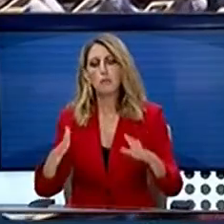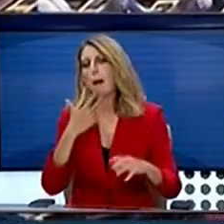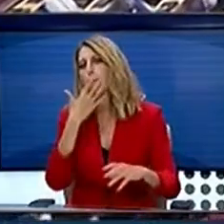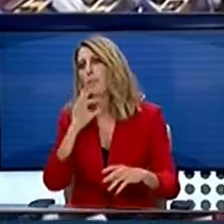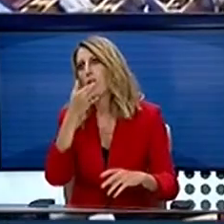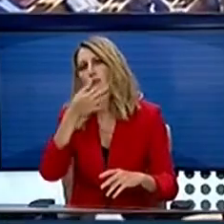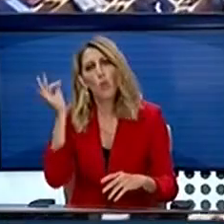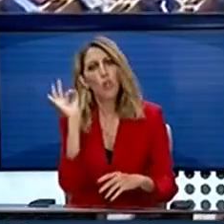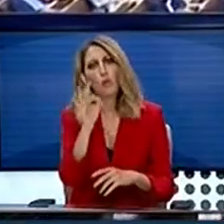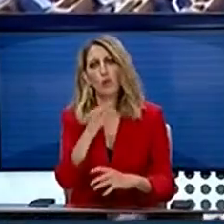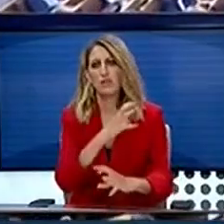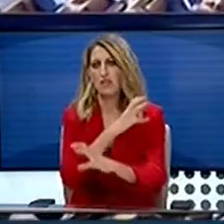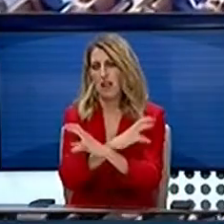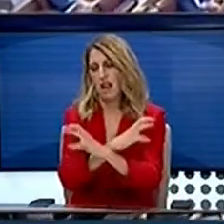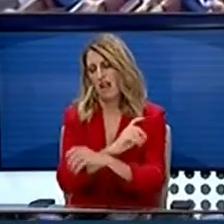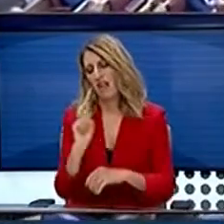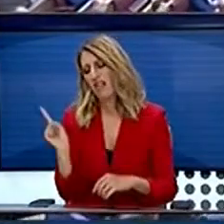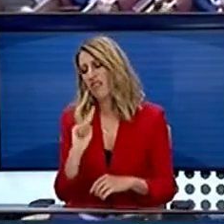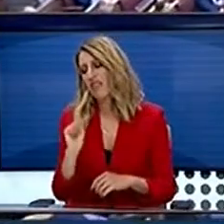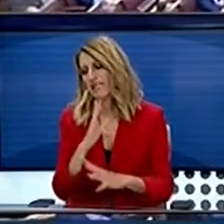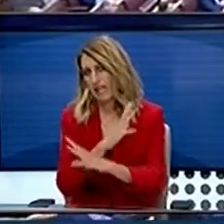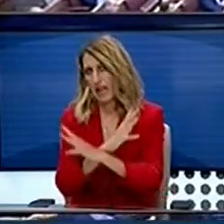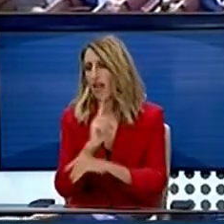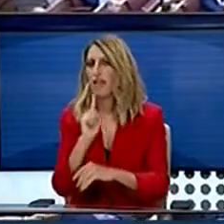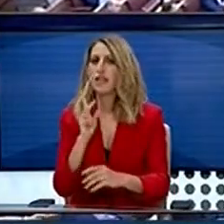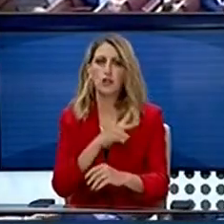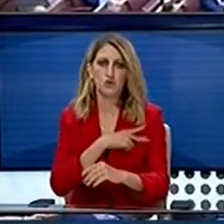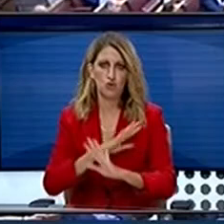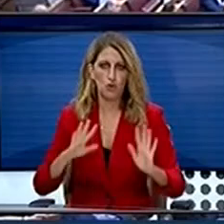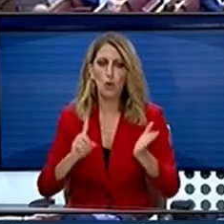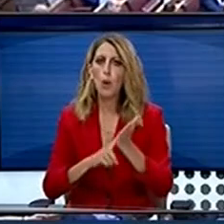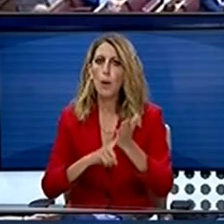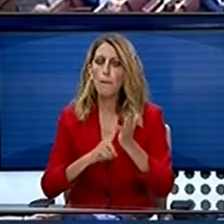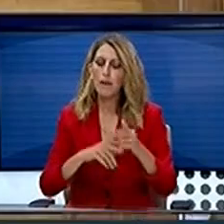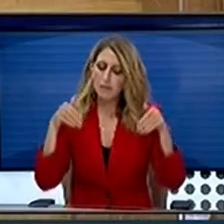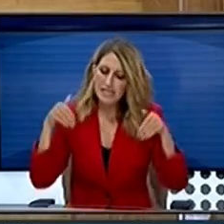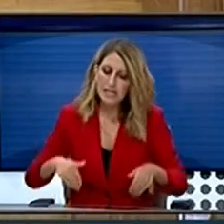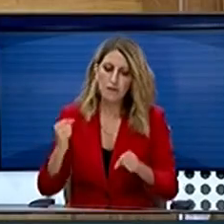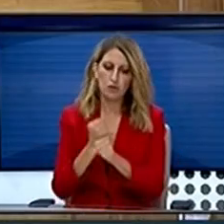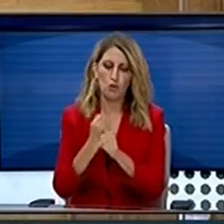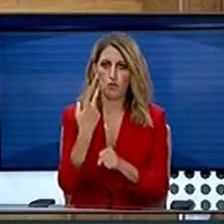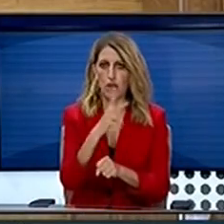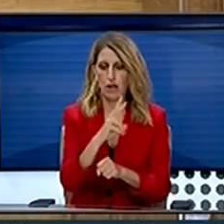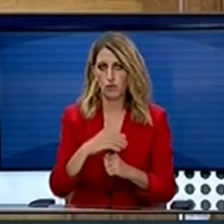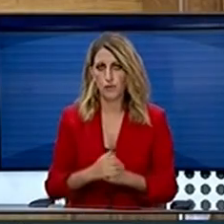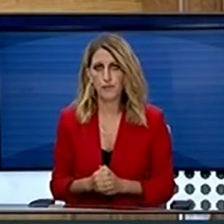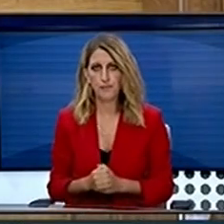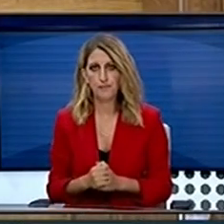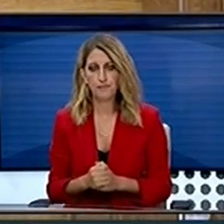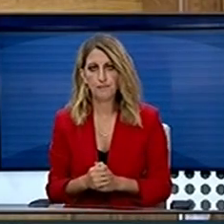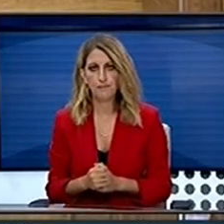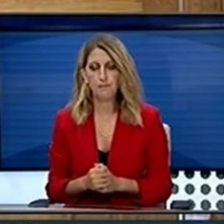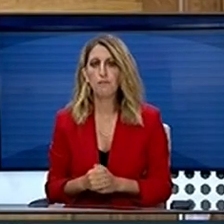Όσο, κύριε Κατρίνη, για την νομιμότητα της συγκεκριμένης